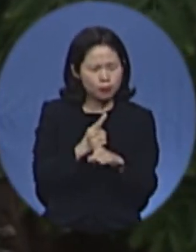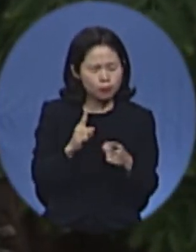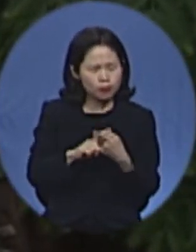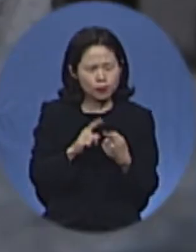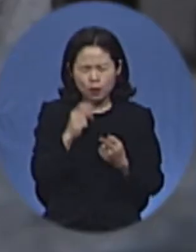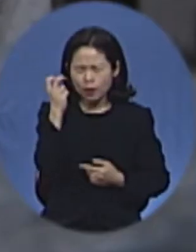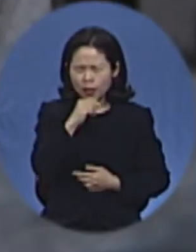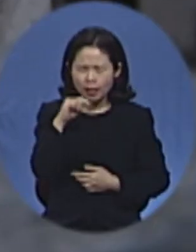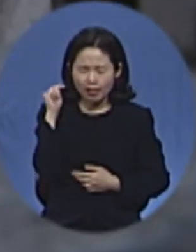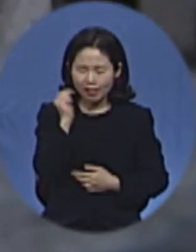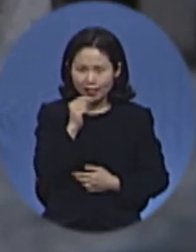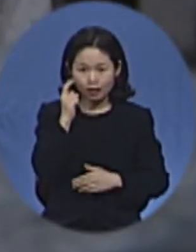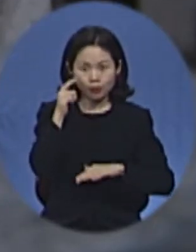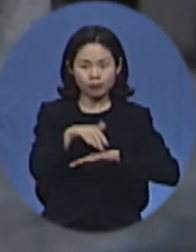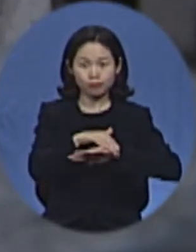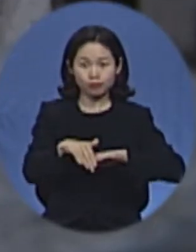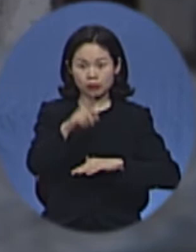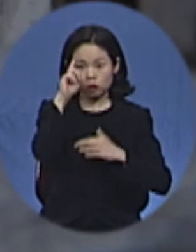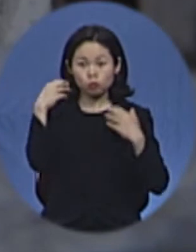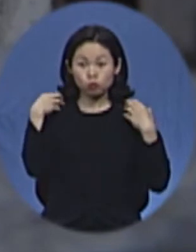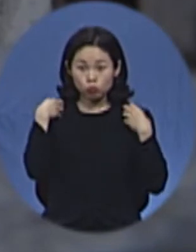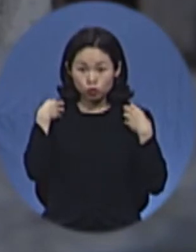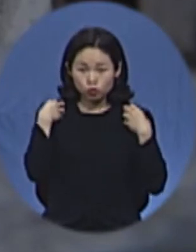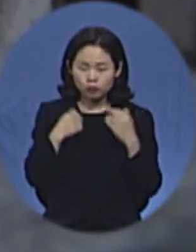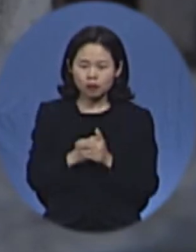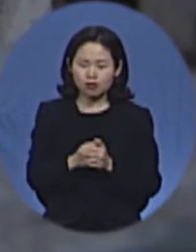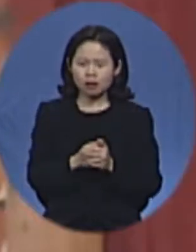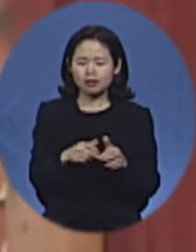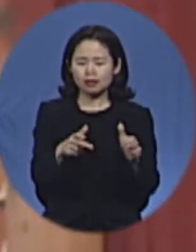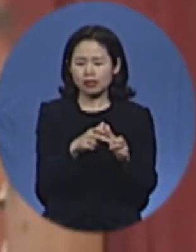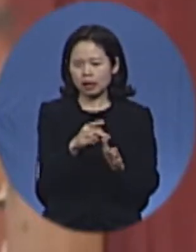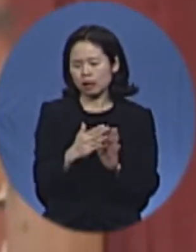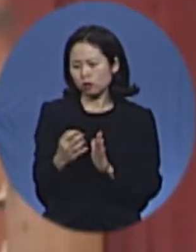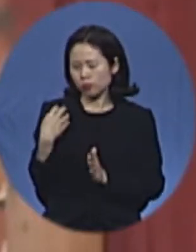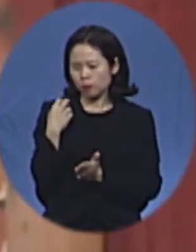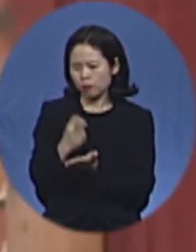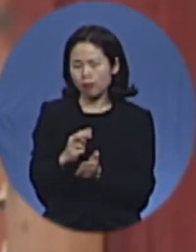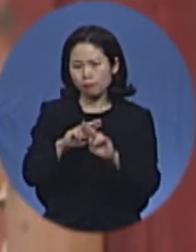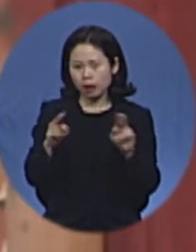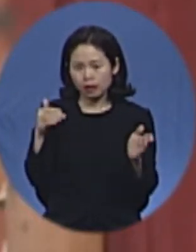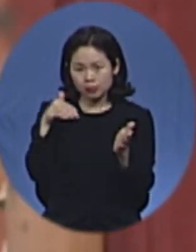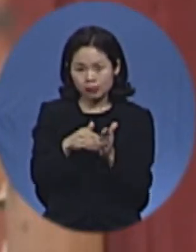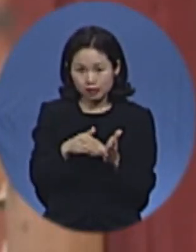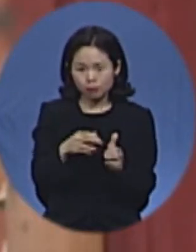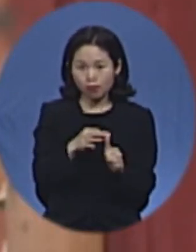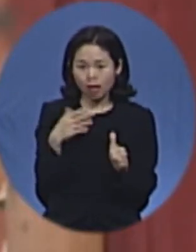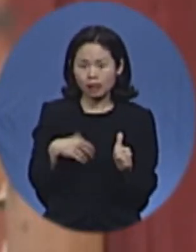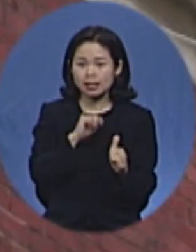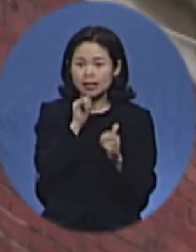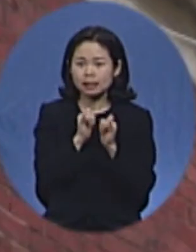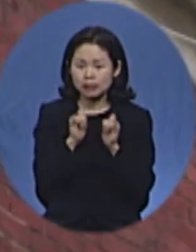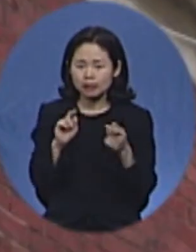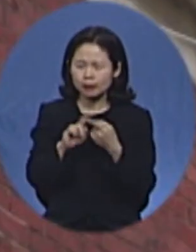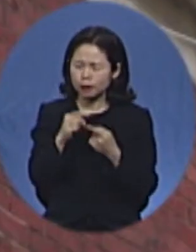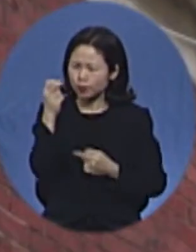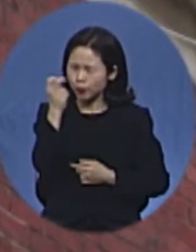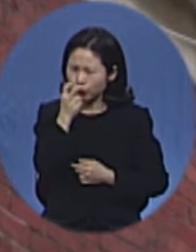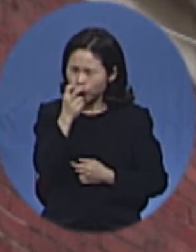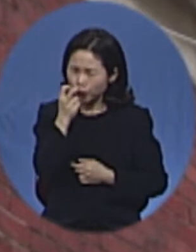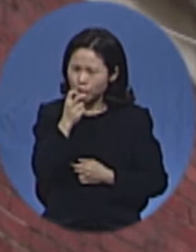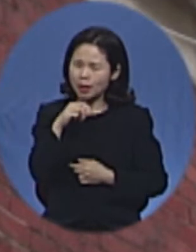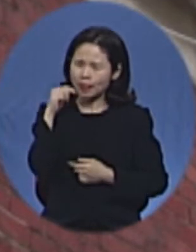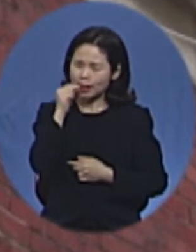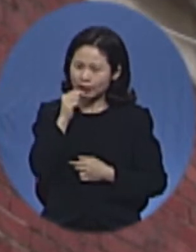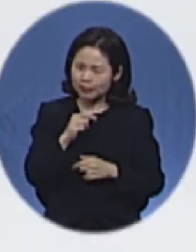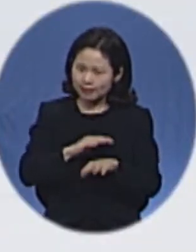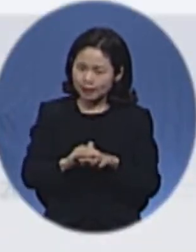방침입니다. 또한 정부는 부양의무자 기준이 폐지될 때까지 비수급 빈곤층에 대한 보호 대책을 촘촘하게 마련하기로